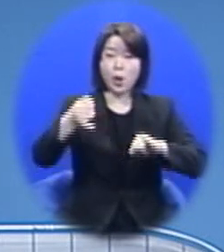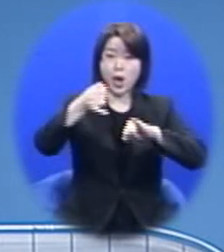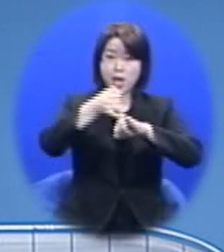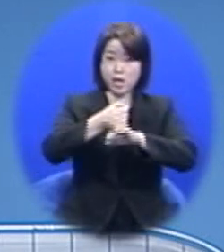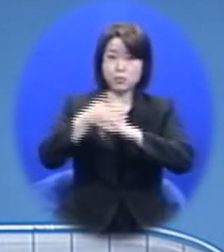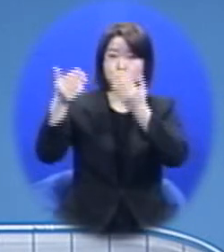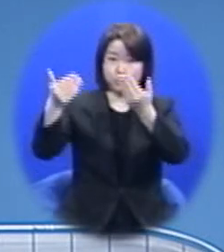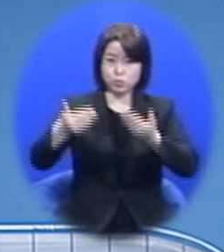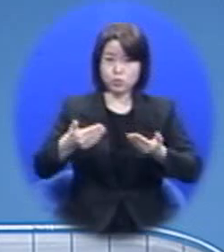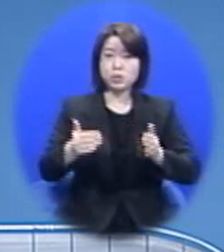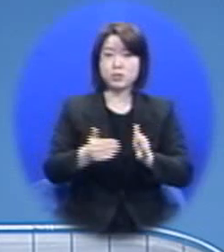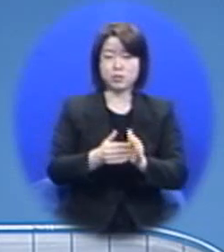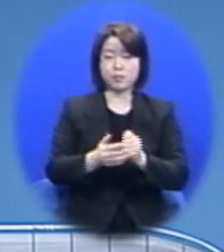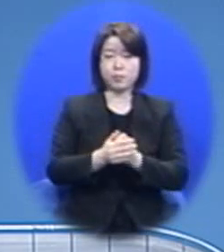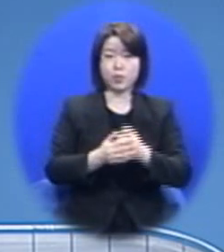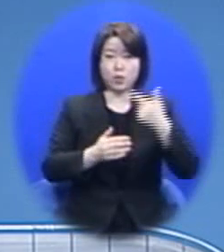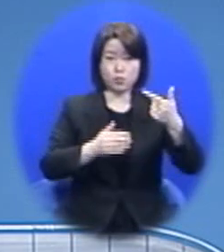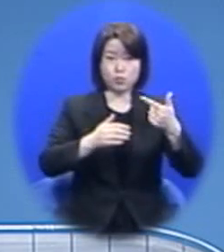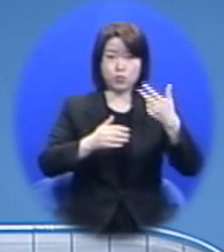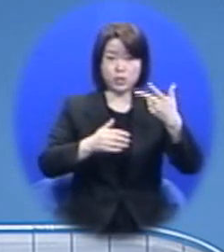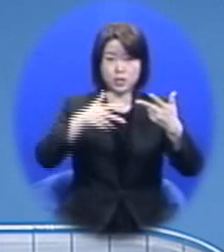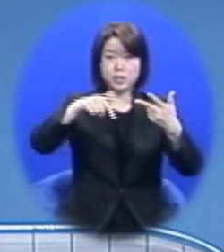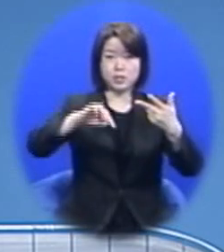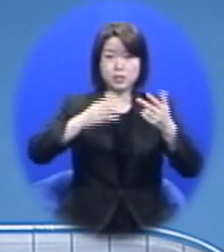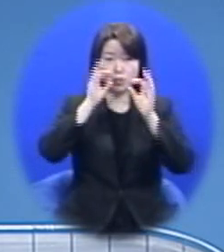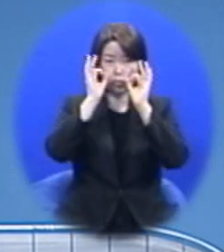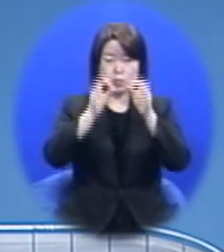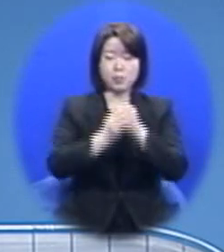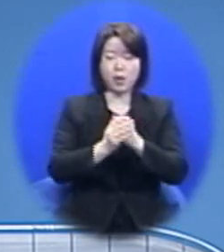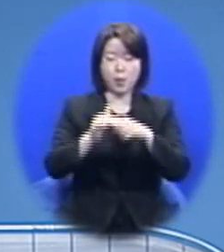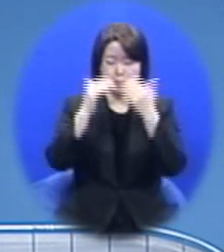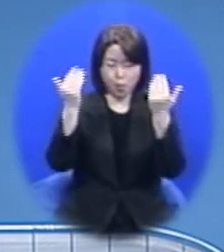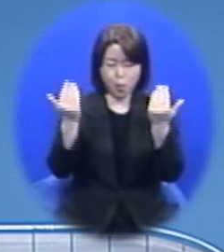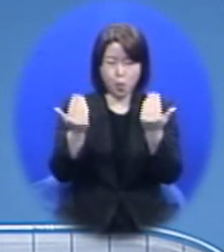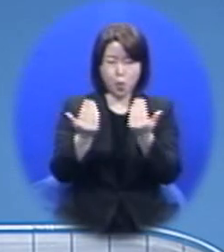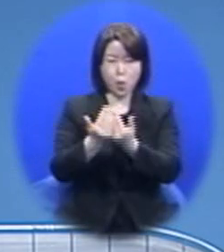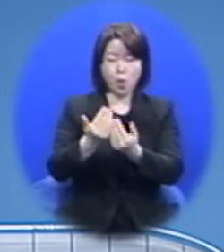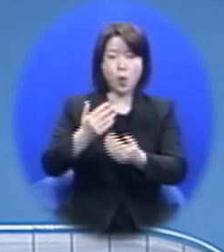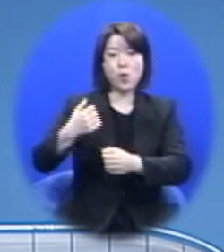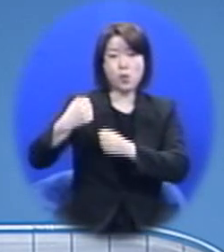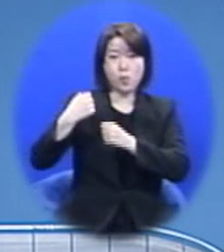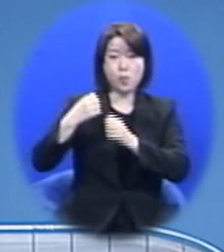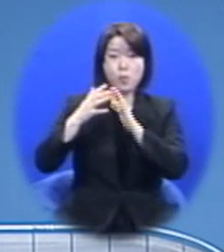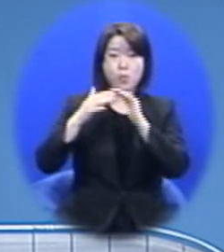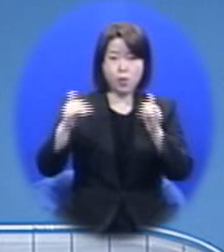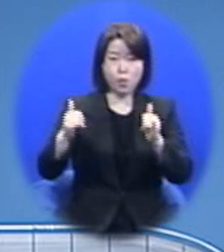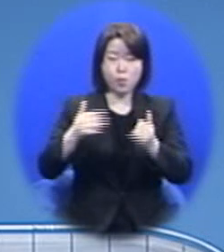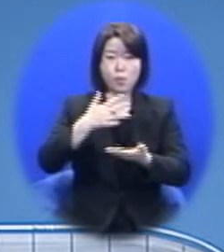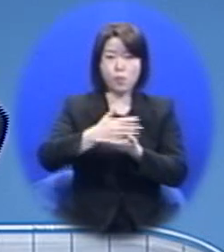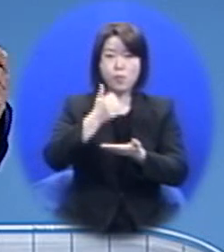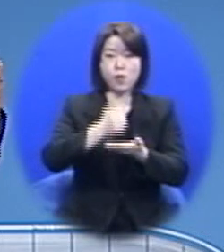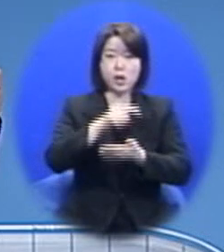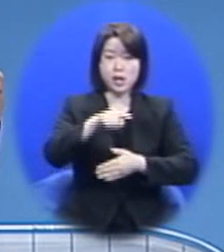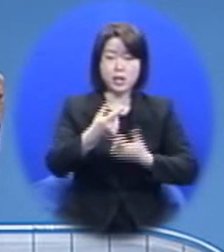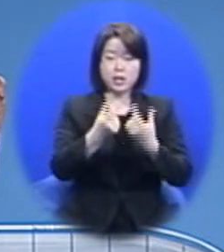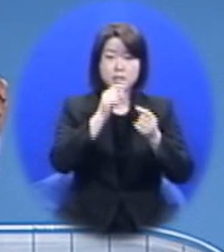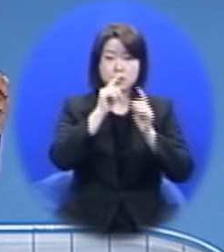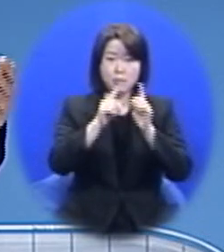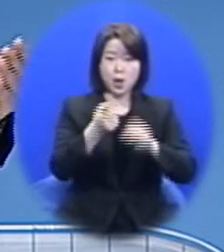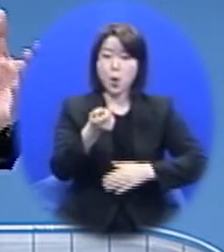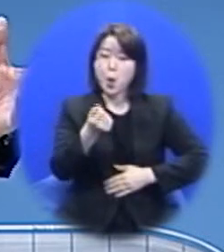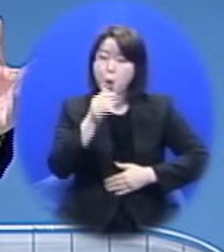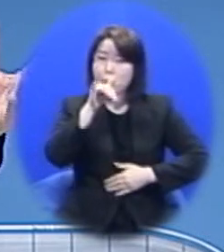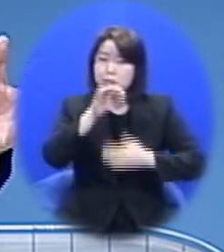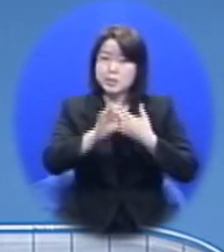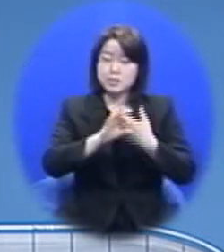약속을 하셨습니다. 6절, 7절에 보면 만군의 여호와가 이같이 말하노라. 조금 있으면 내가 하늘과 땅과